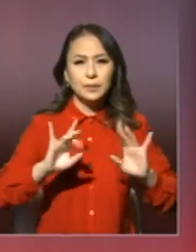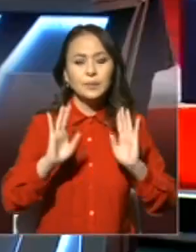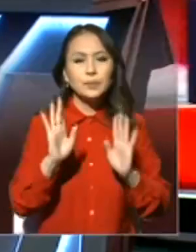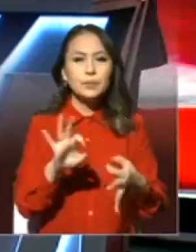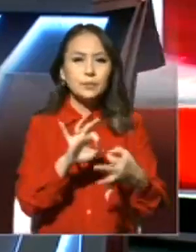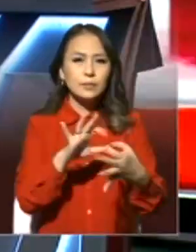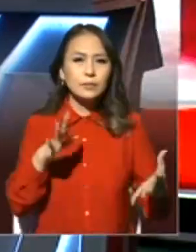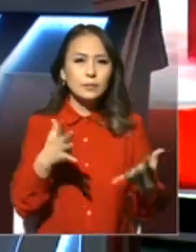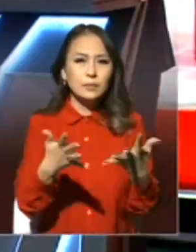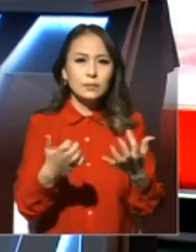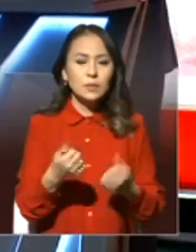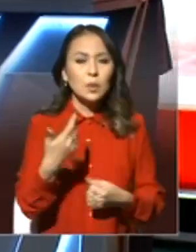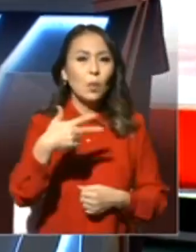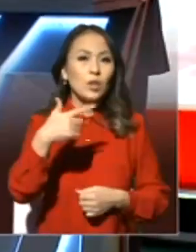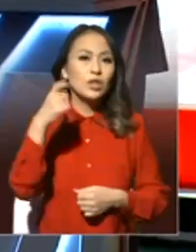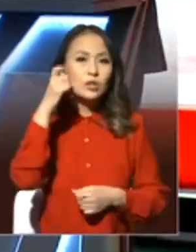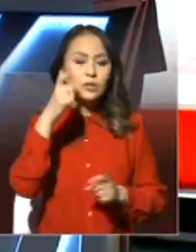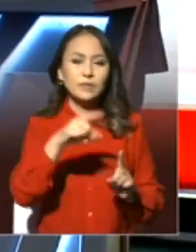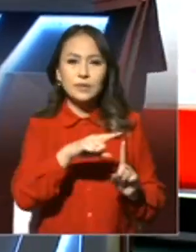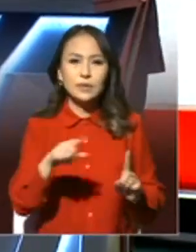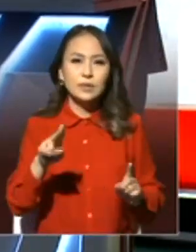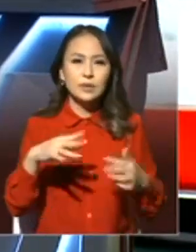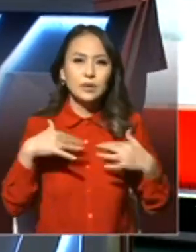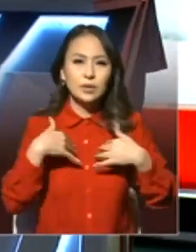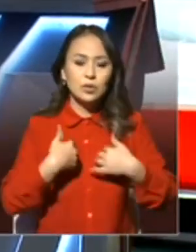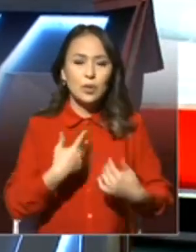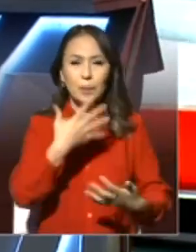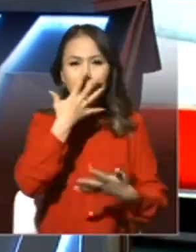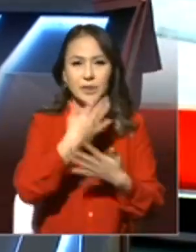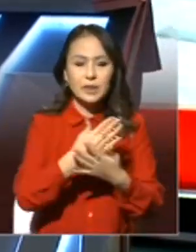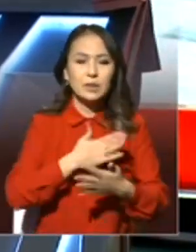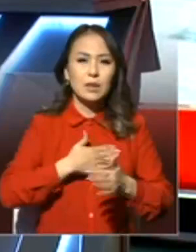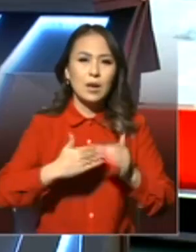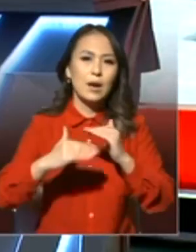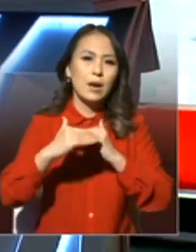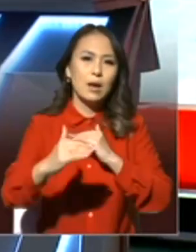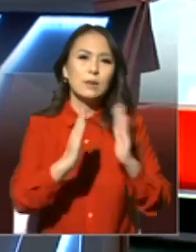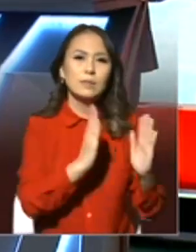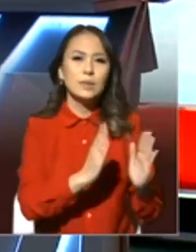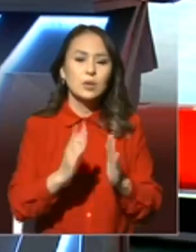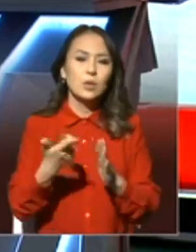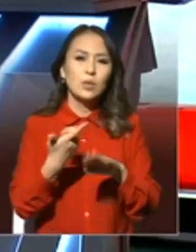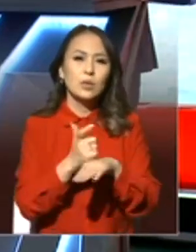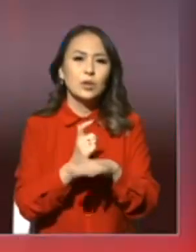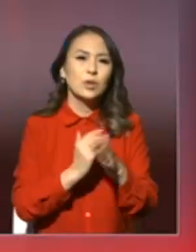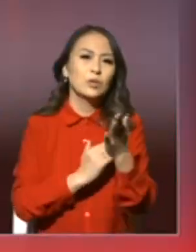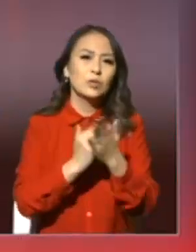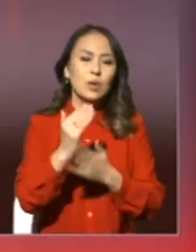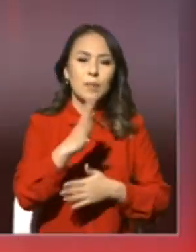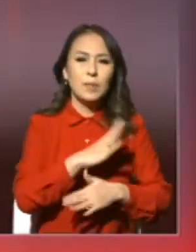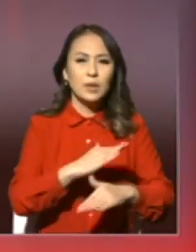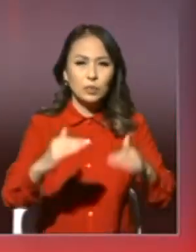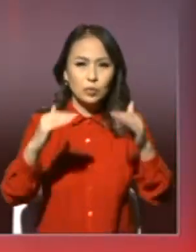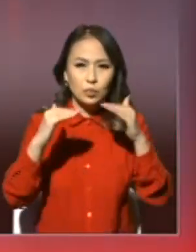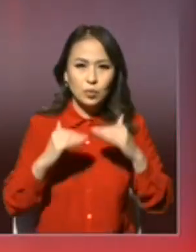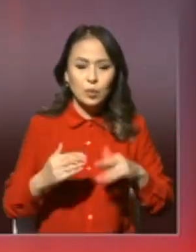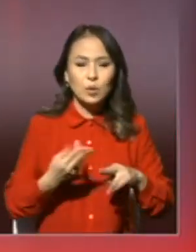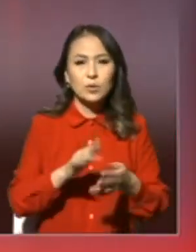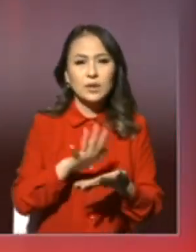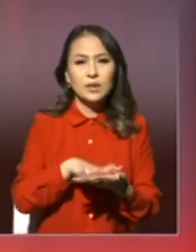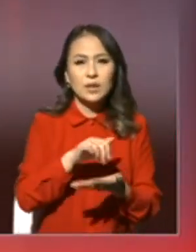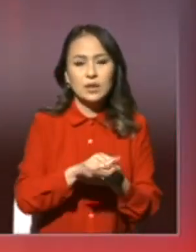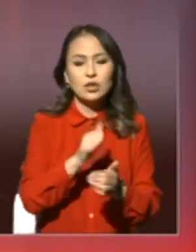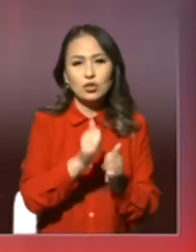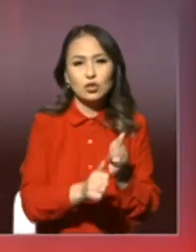тәуелсіз алғалы бері 30 жылдың ішінде өкінішке олар бізде қалыптасты, бірақ өте деңгейі өте төмен. Соның салдарынан бізде